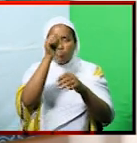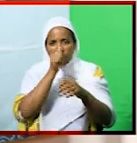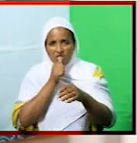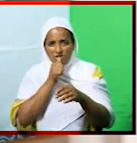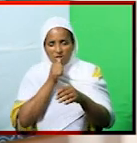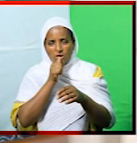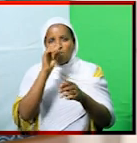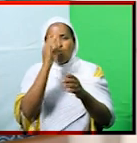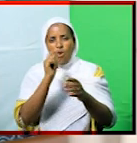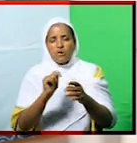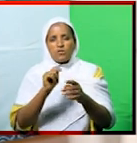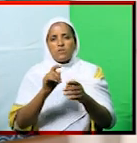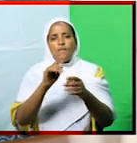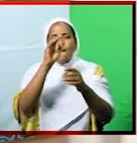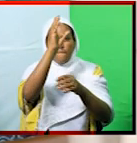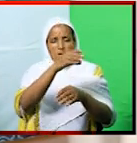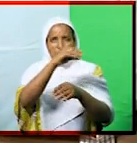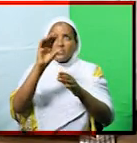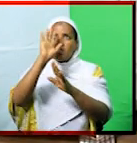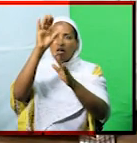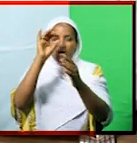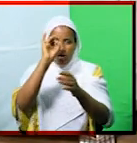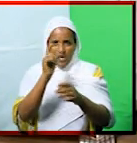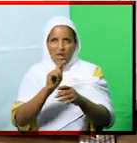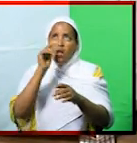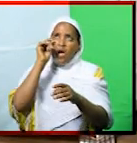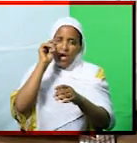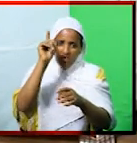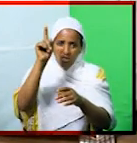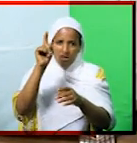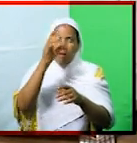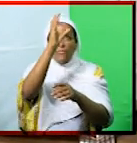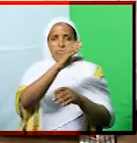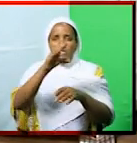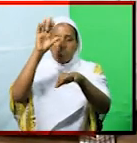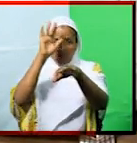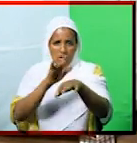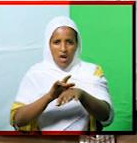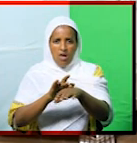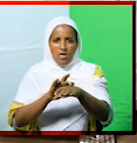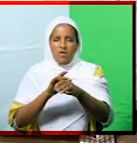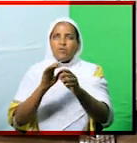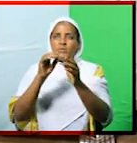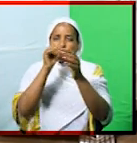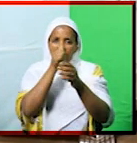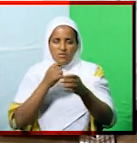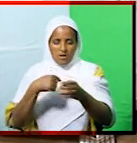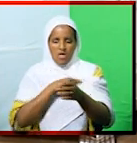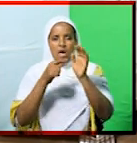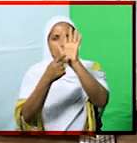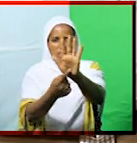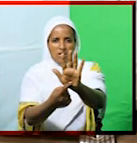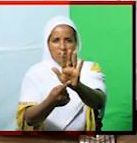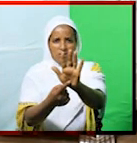ደግሞ በዚያን ዕለት ጌታችን መድኃኒታችን ኢየሱስ ክርስቶስ አሁን ይሄ መጽሐፍ ኪዳን ላይ ቅዳሴ ጊዜ ብለን ጌታችን መድኃኒታችን ኢየሱስ